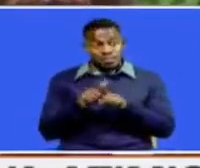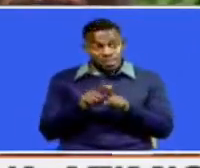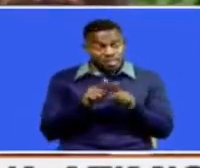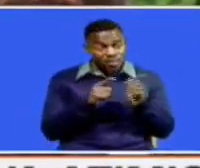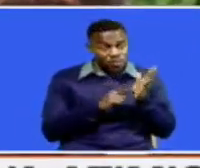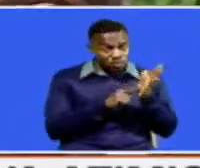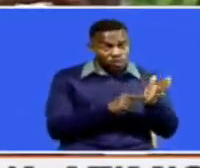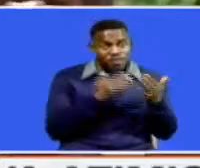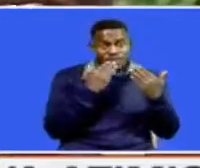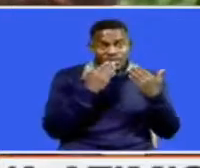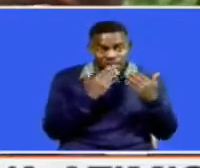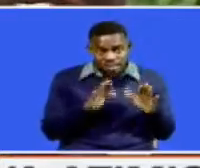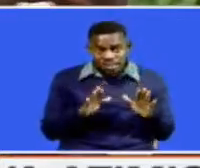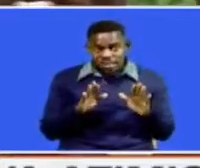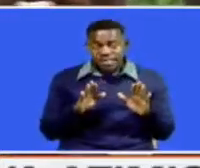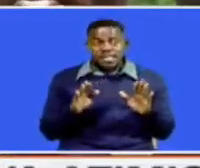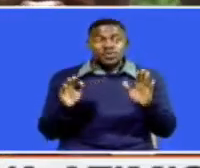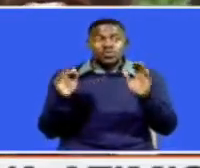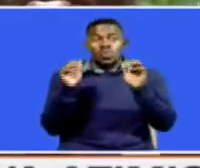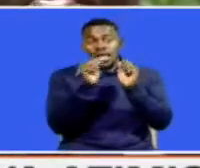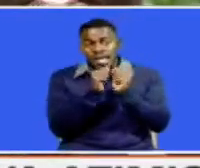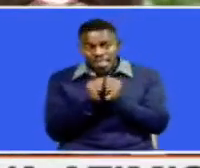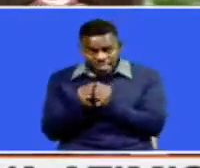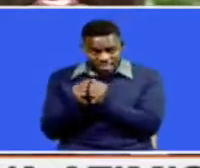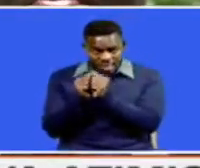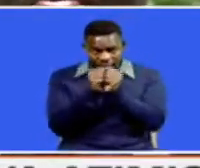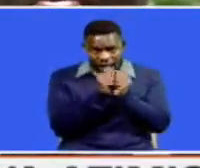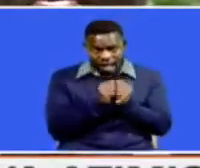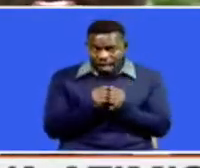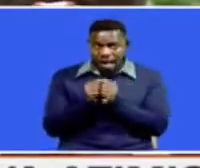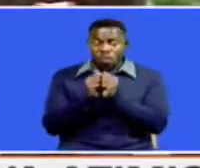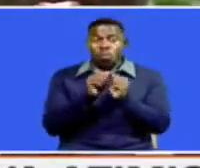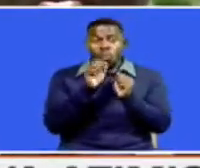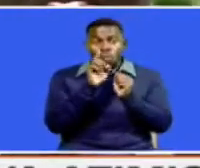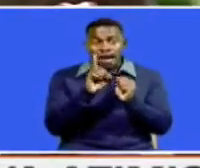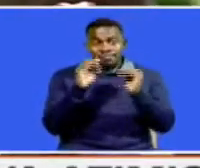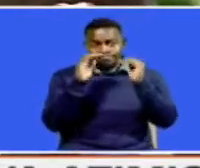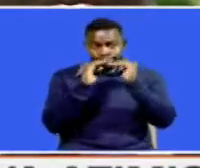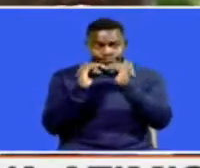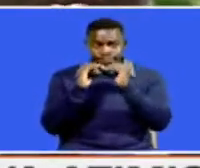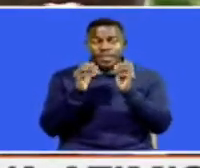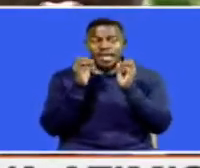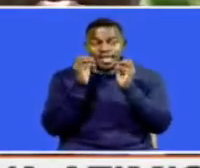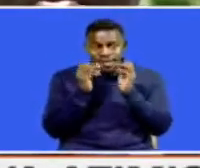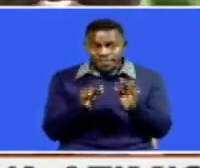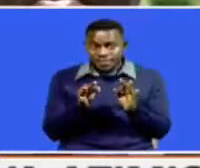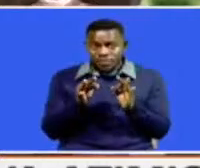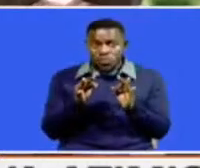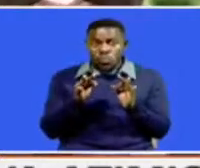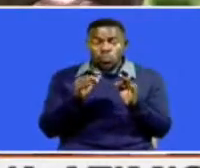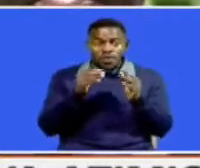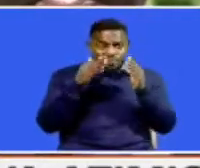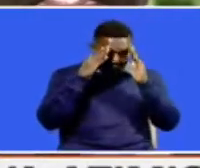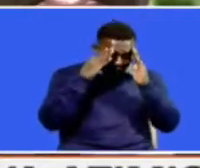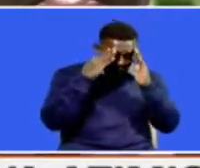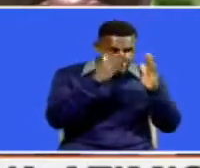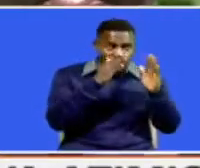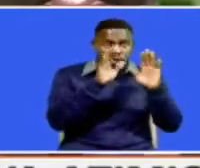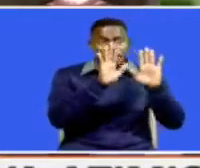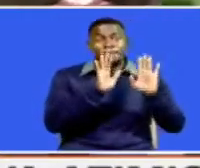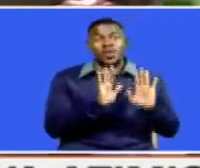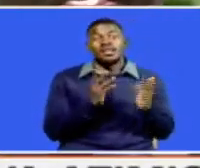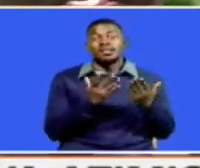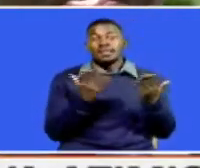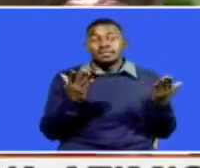that we are together on all fours so long as we stick to the three deal breakers. So to Azimio, we had